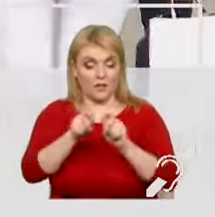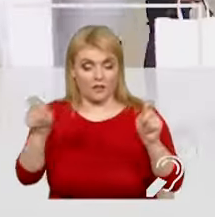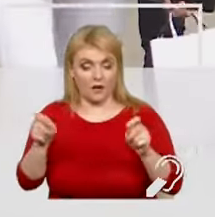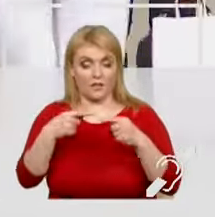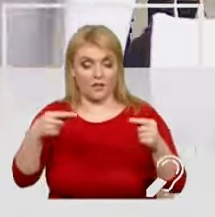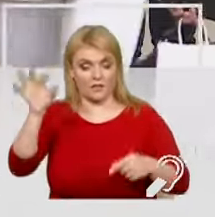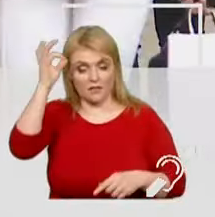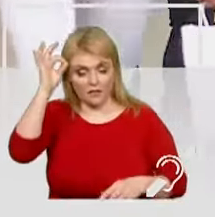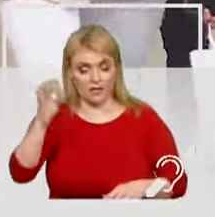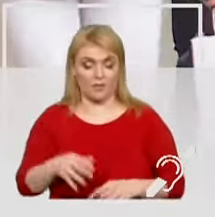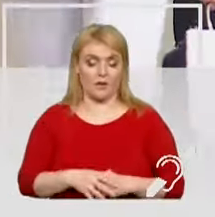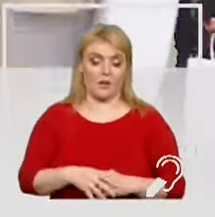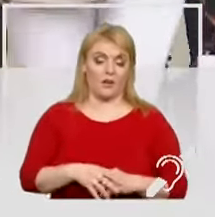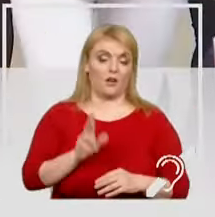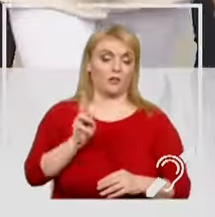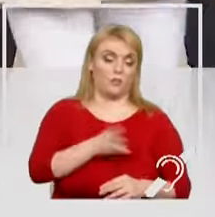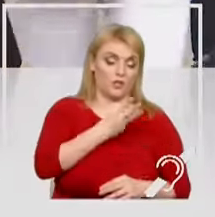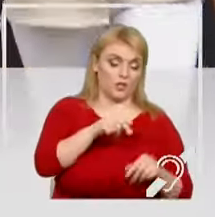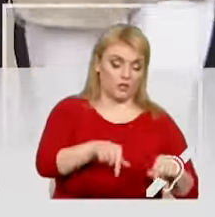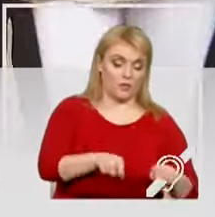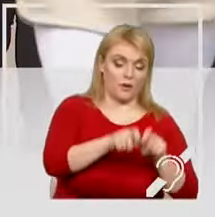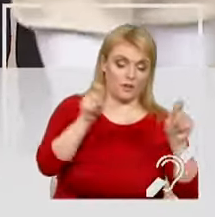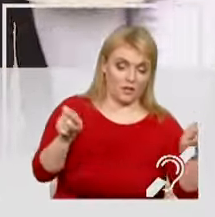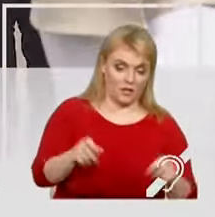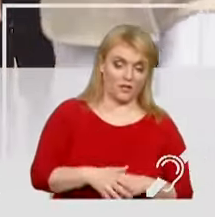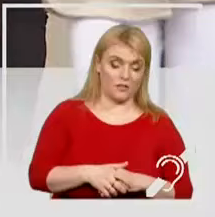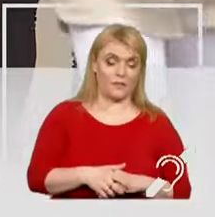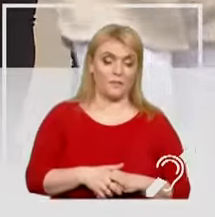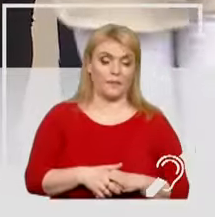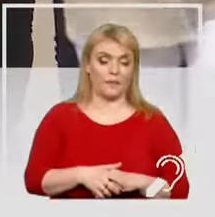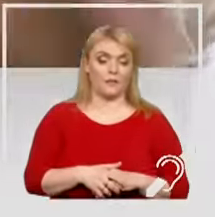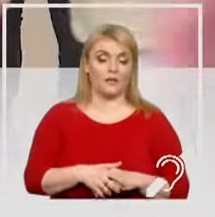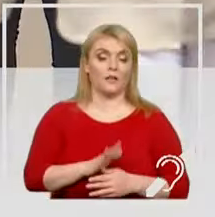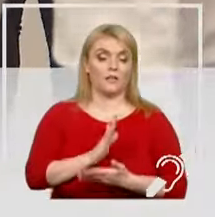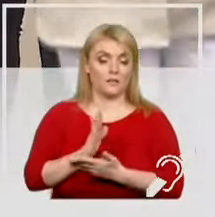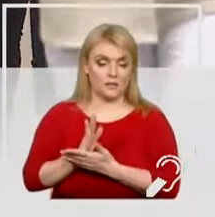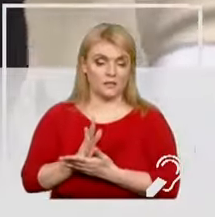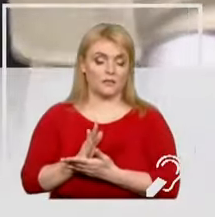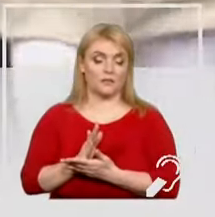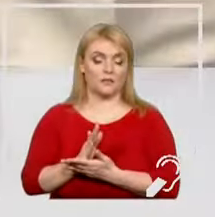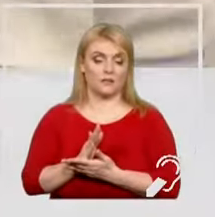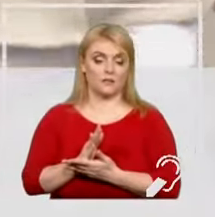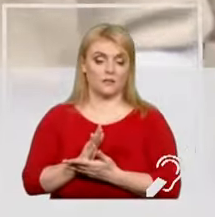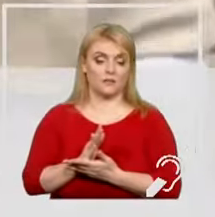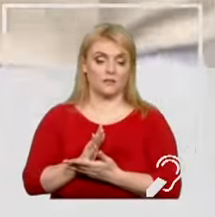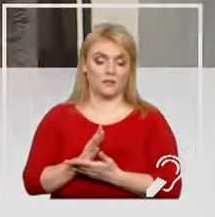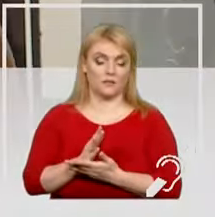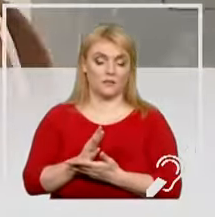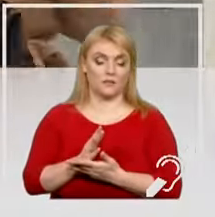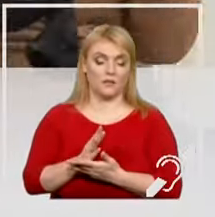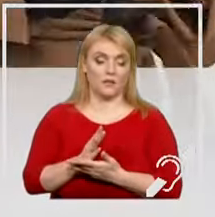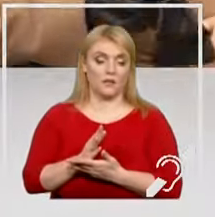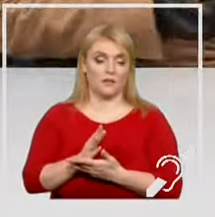Noi trebuie să găsim care ar fi factorii de creștere economică. Sunt așa numitele poluri de creștere. Câțiva ani de zile